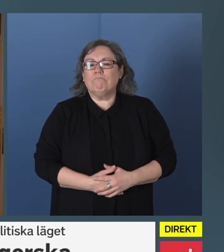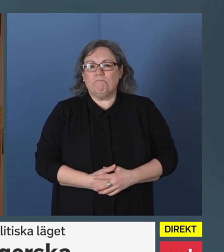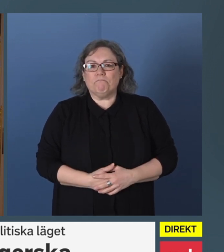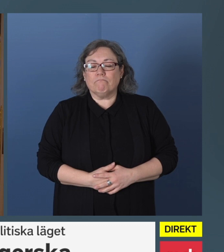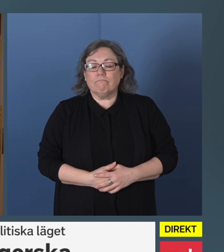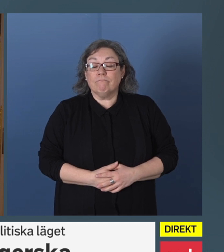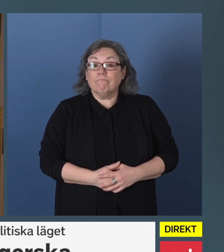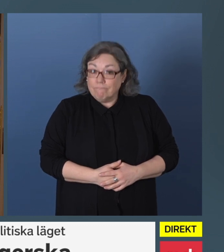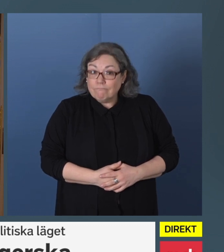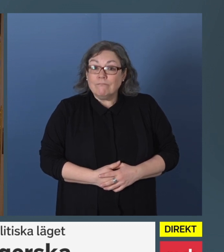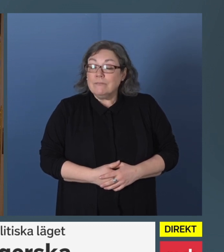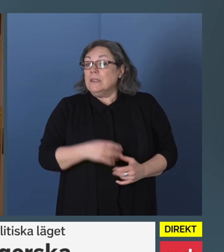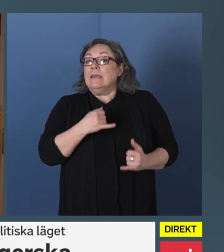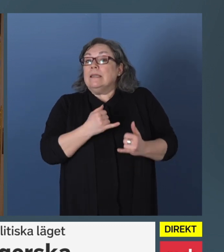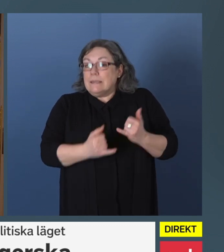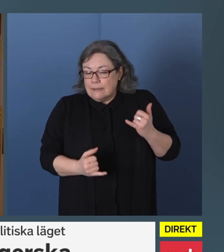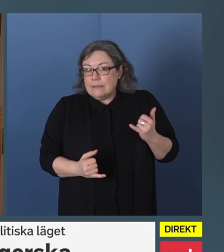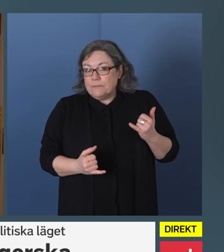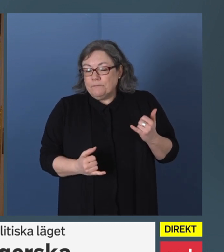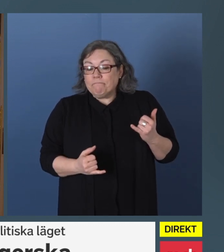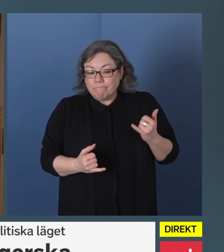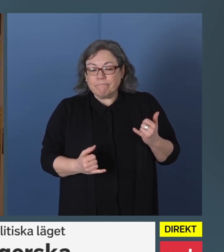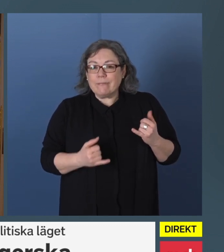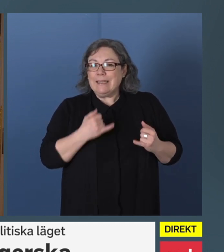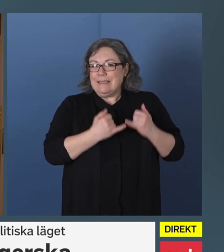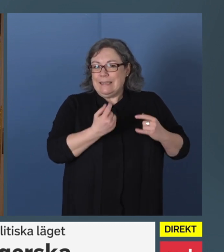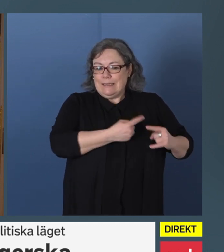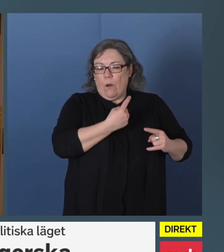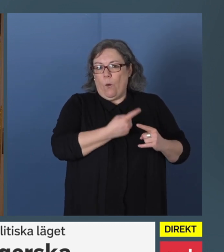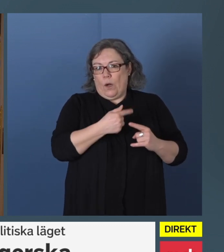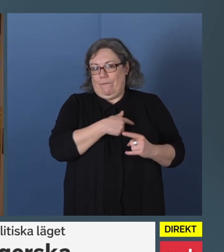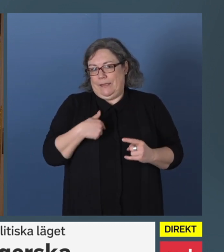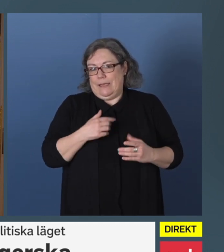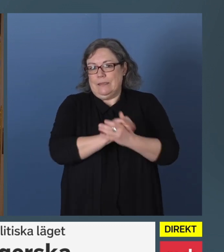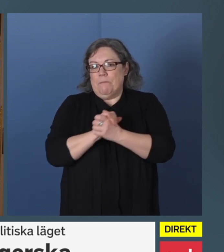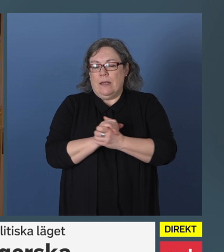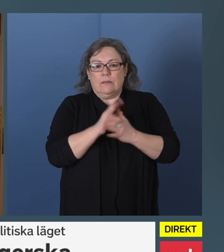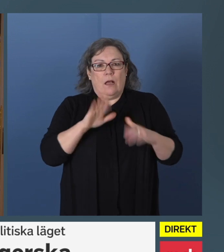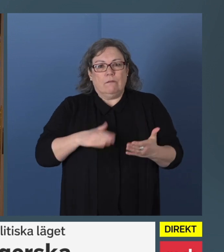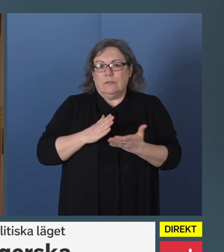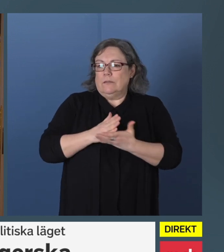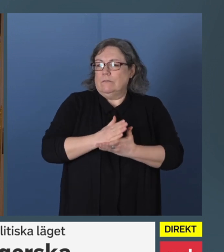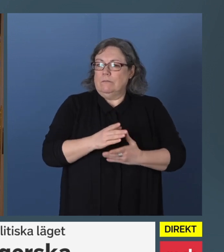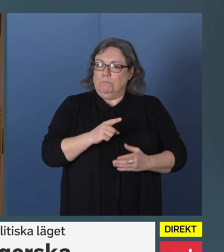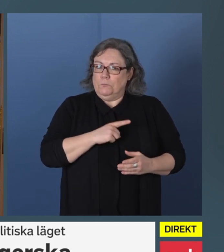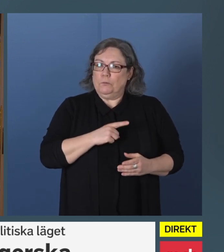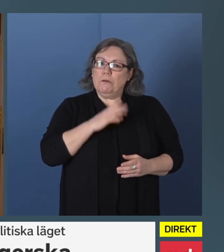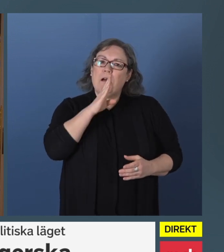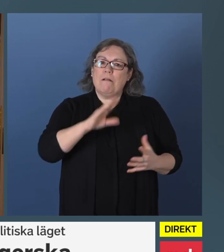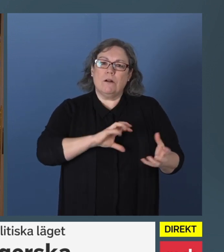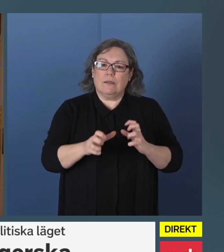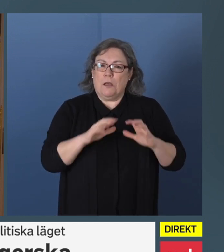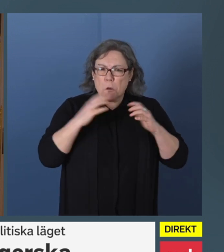Till sist. De senaste åren har vi tillsammans gått igenom en mycket svår kris. Den globala